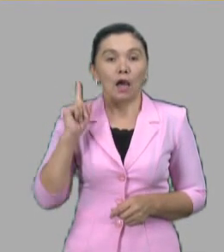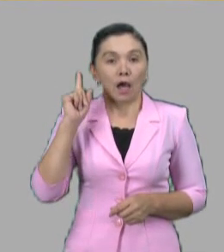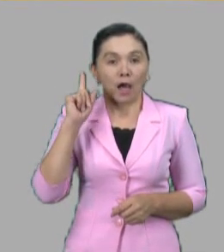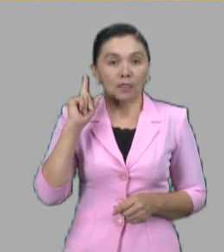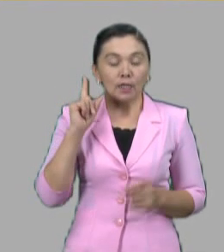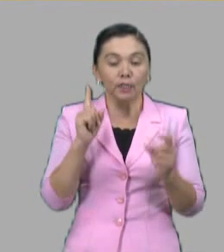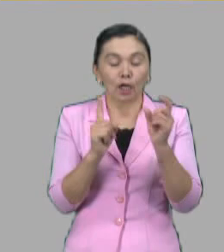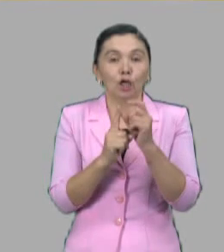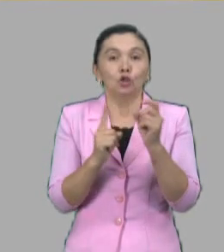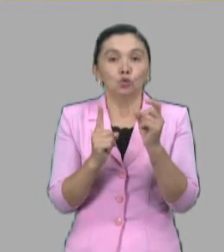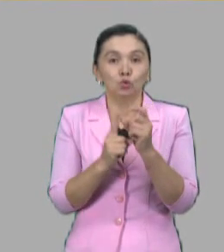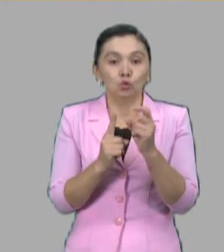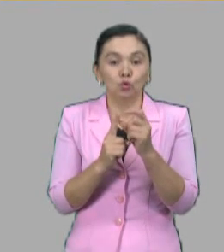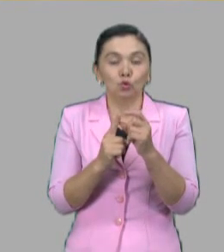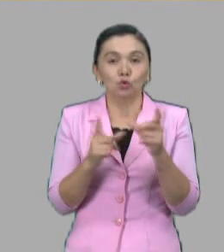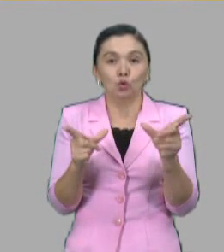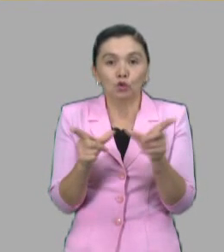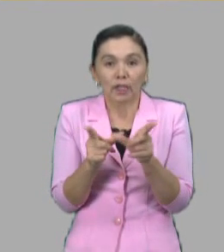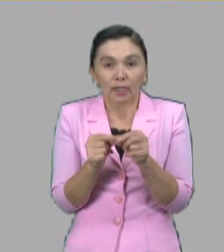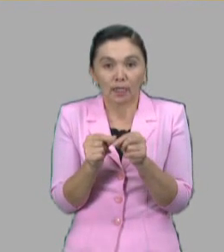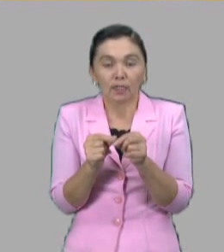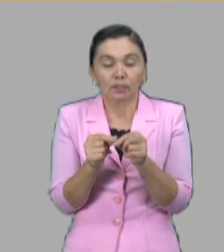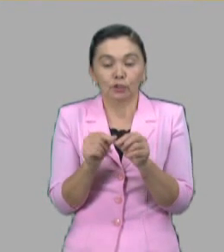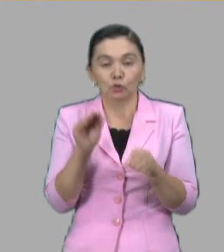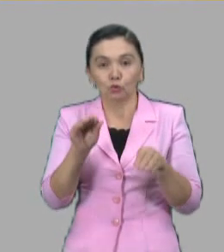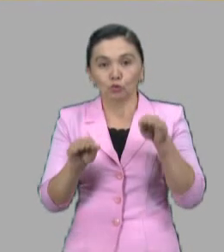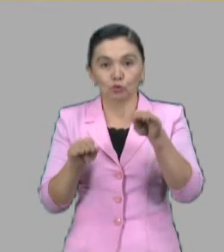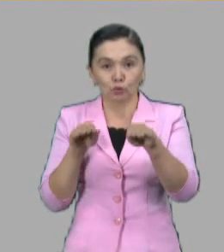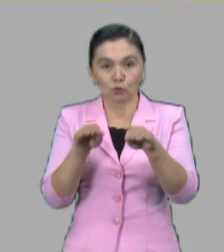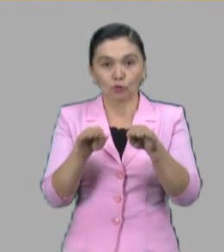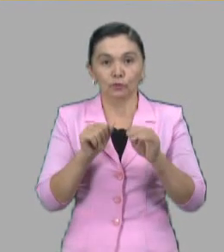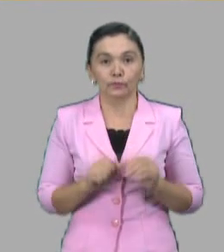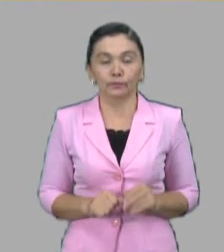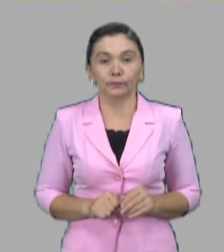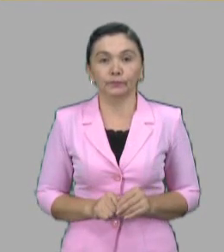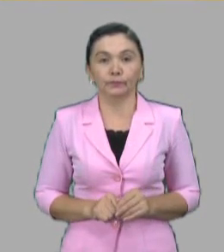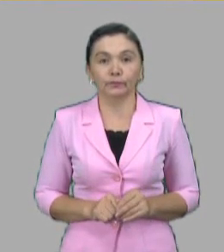Аларга сөз айкашын, сүйлөм түздүк.